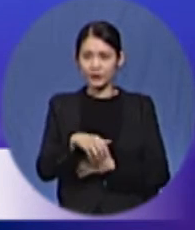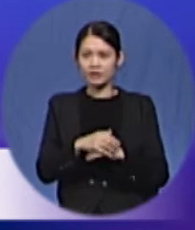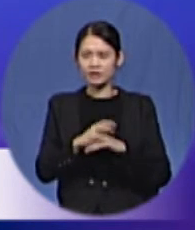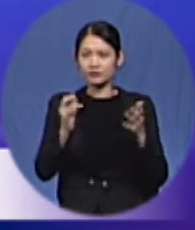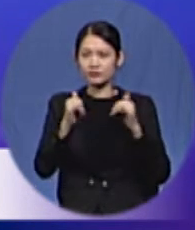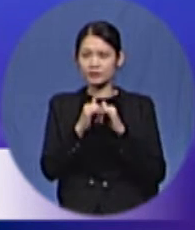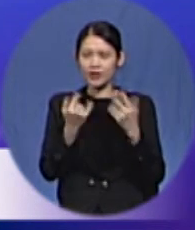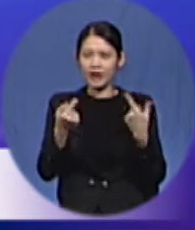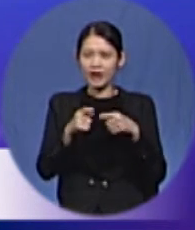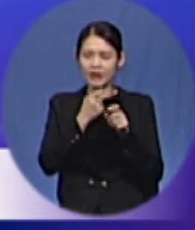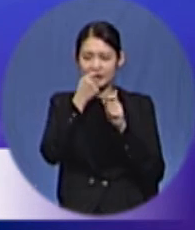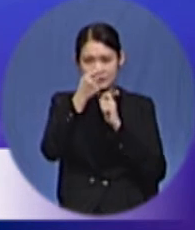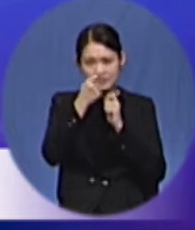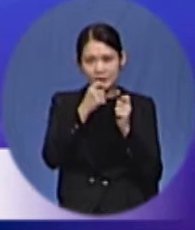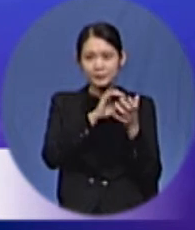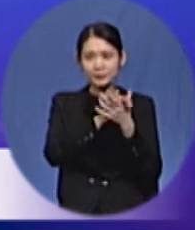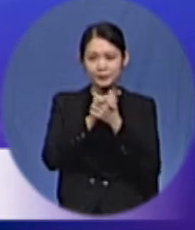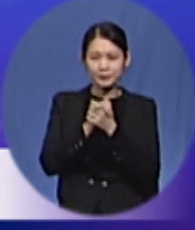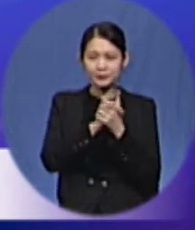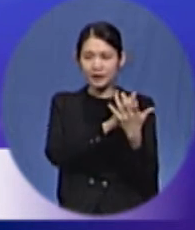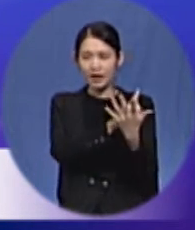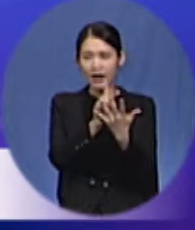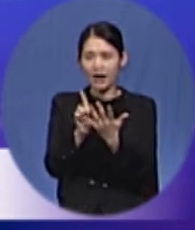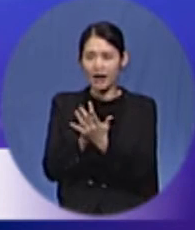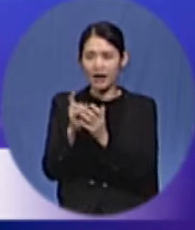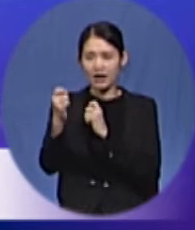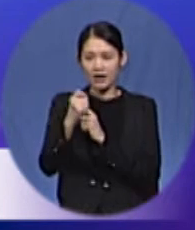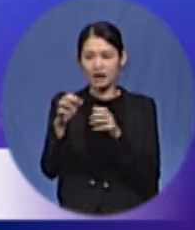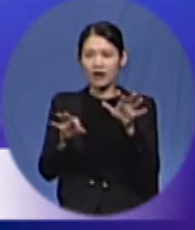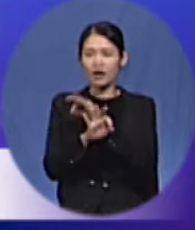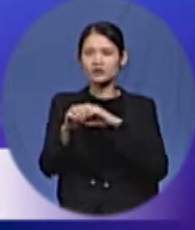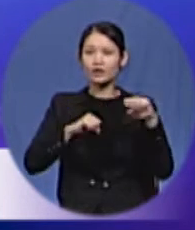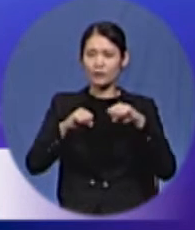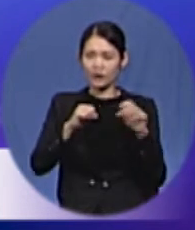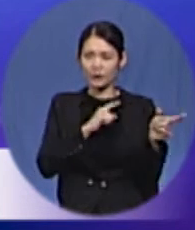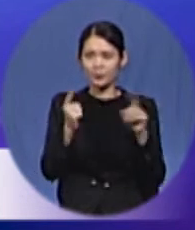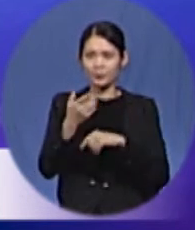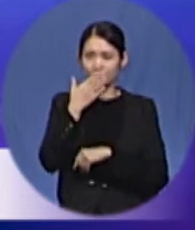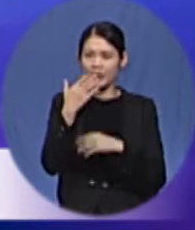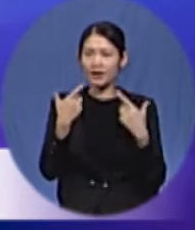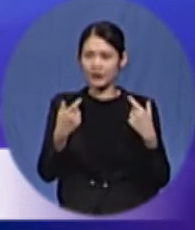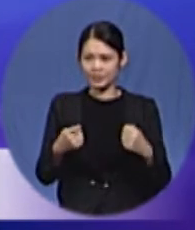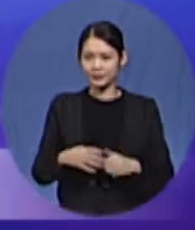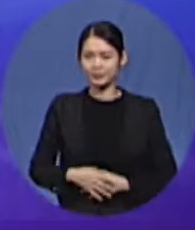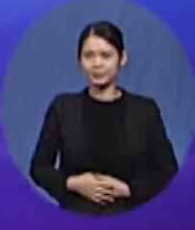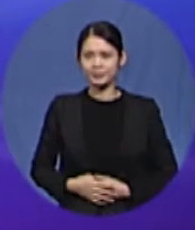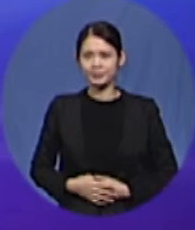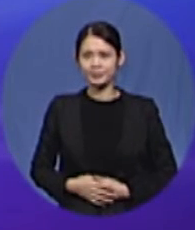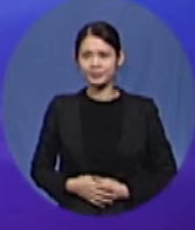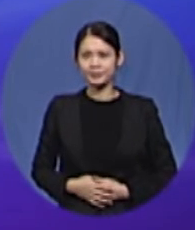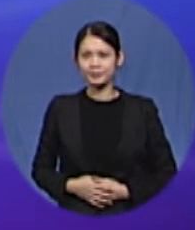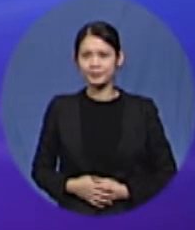주민들의 친목 도모는 물론 경제활동까지 이뤄지고 있었습니다. 김소연 기자입니다.